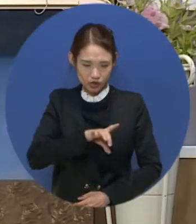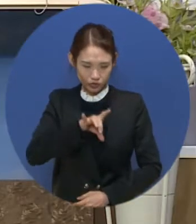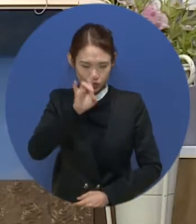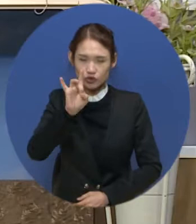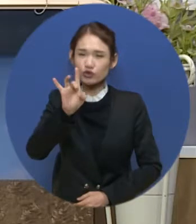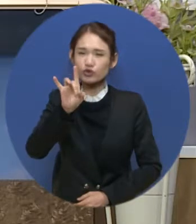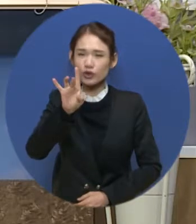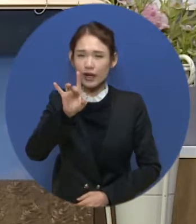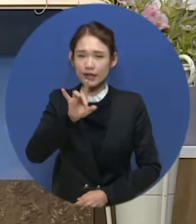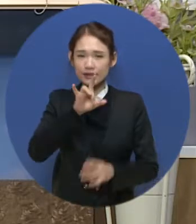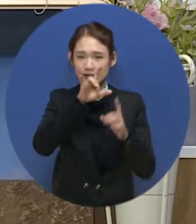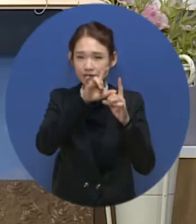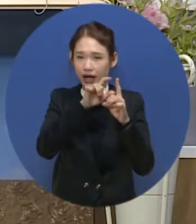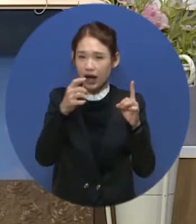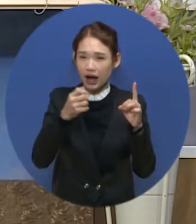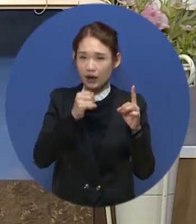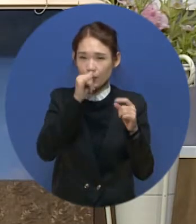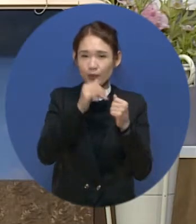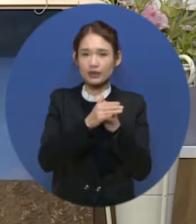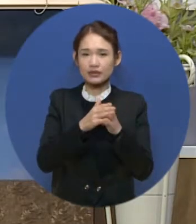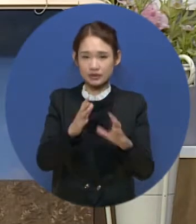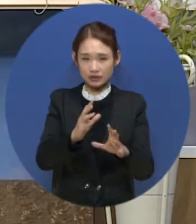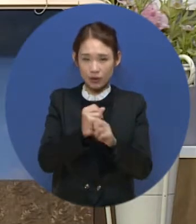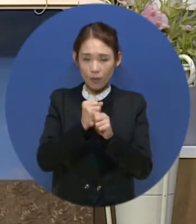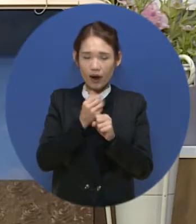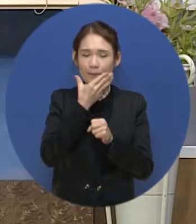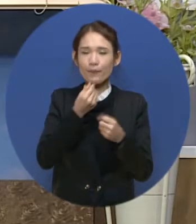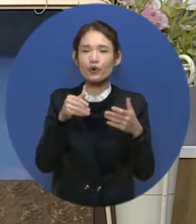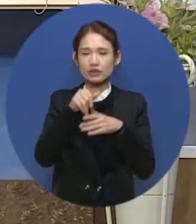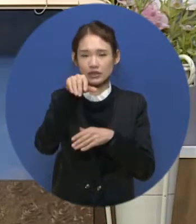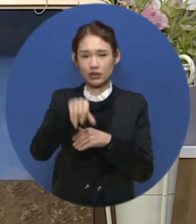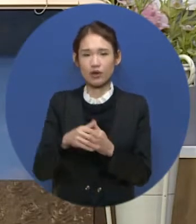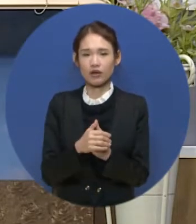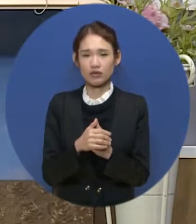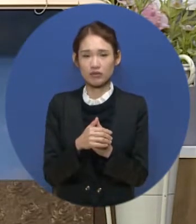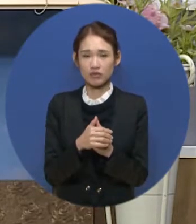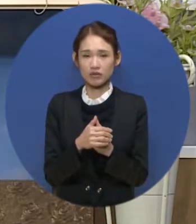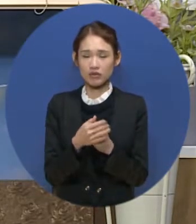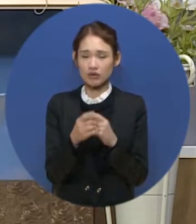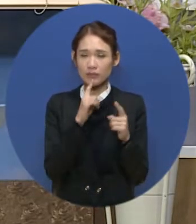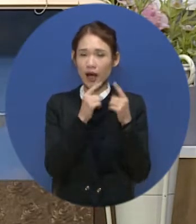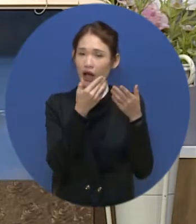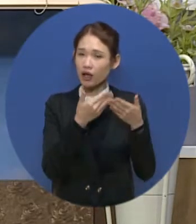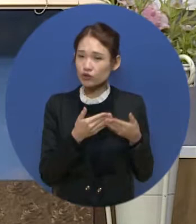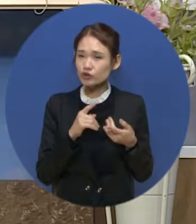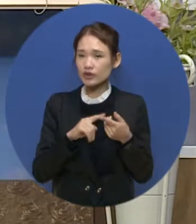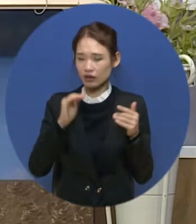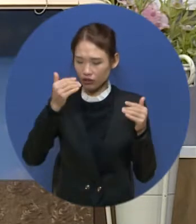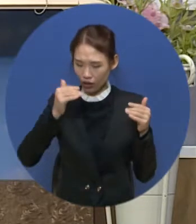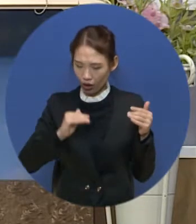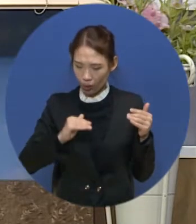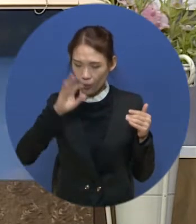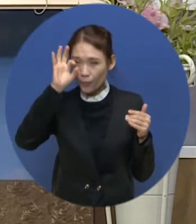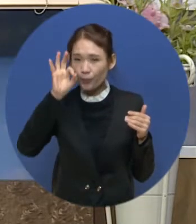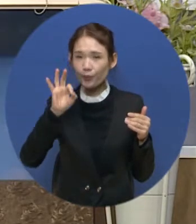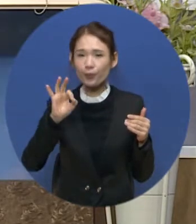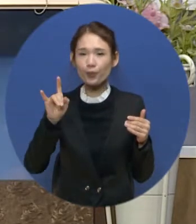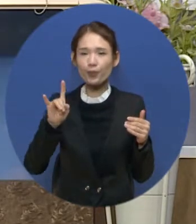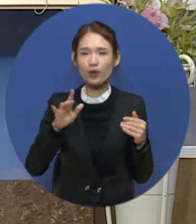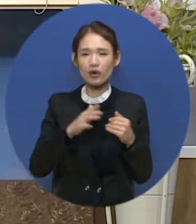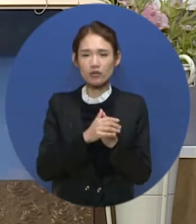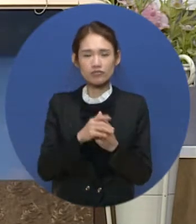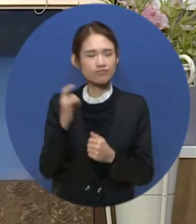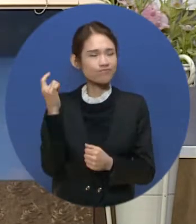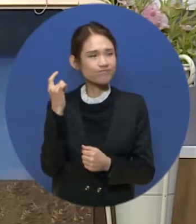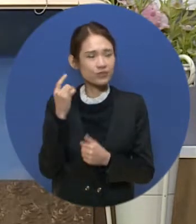가지고 있는 이 시립 서울 장애인 종합복지관인데요. 그렇다면은 이제 말씀해 주신 내용을 보면은 좀 대략적으로